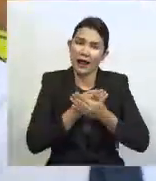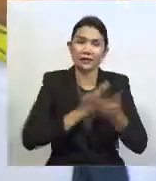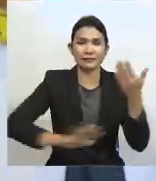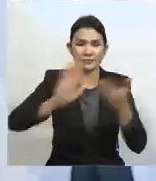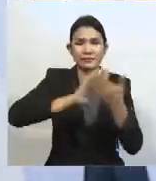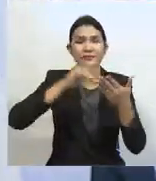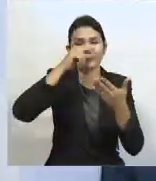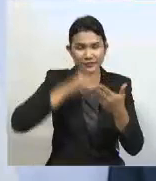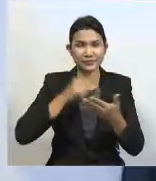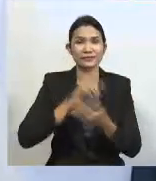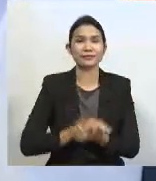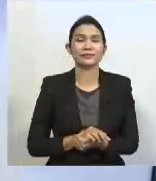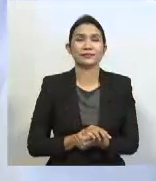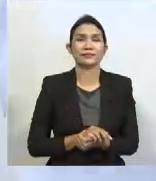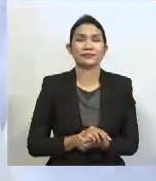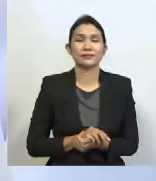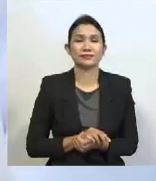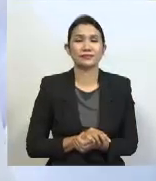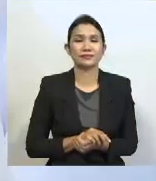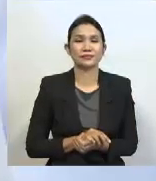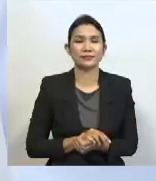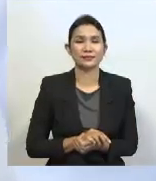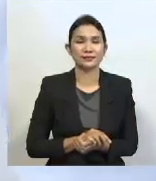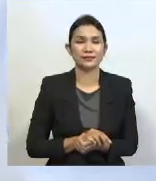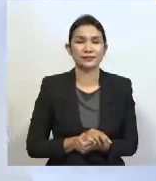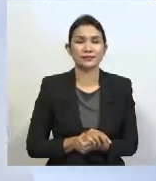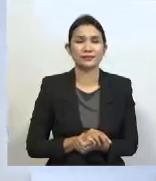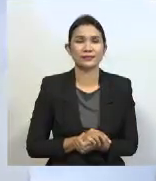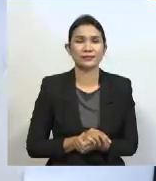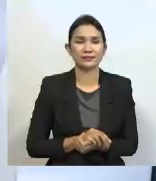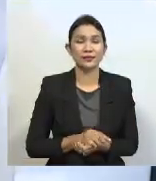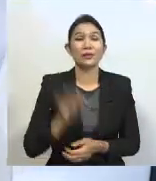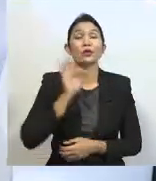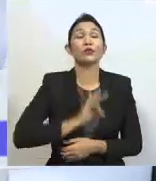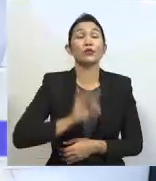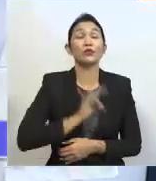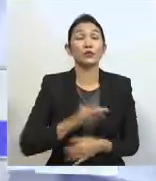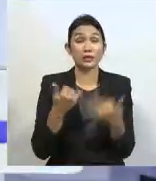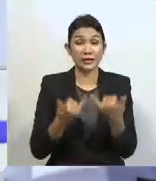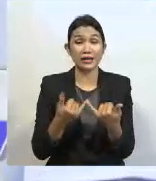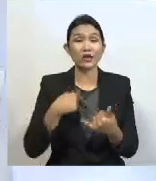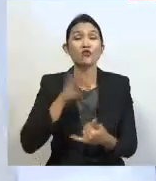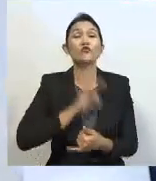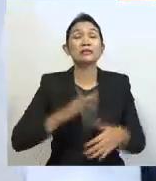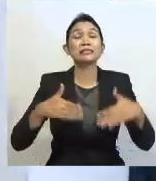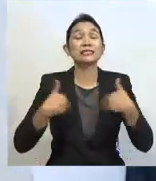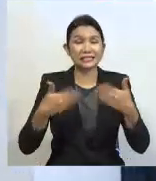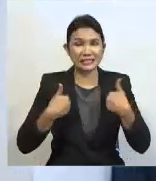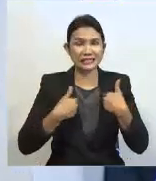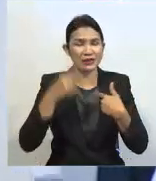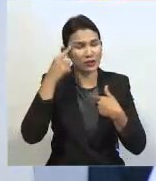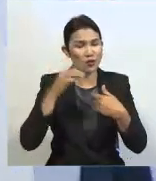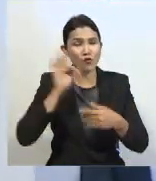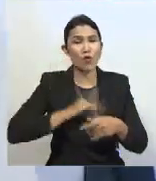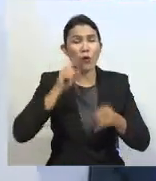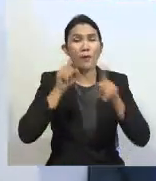ไทยด้วยค่ะ ได้ยินเสียงพ่อขอเสียง ความรู้สึกในวันนี้ครับพวกเรารู้สึกดีใจรู้สึกว่าได้รับพระพร